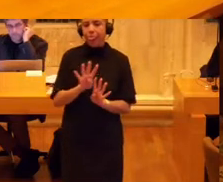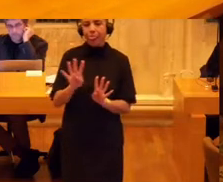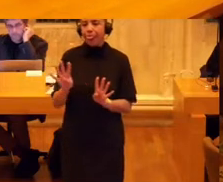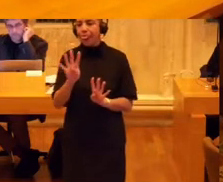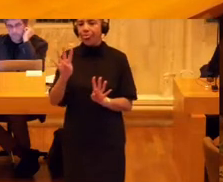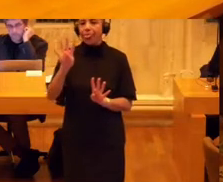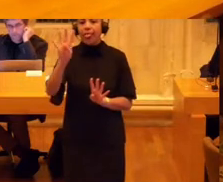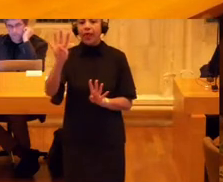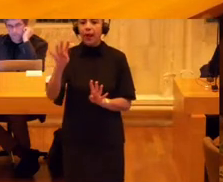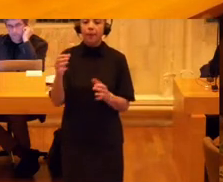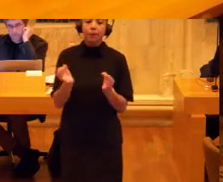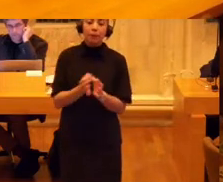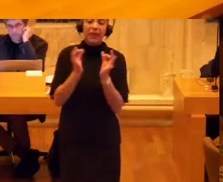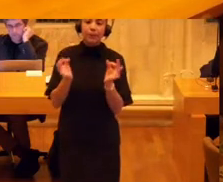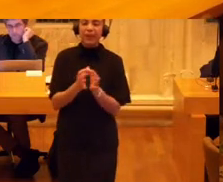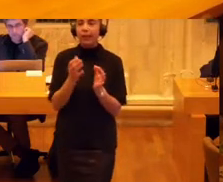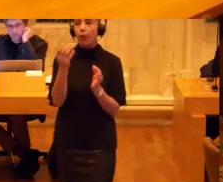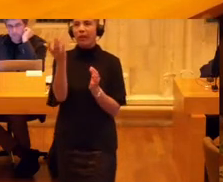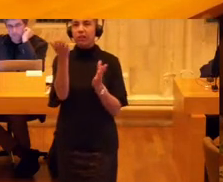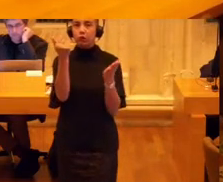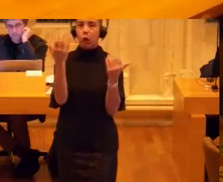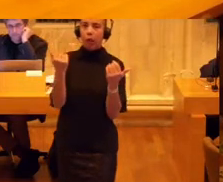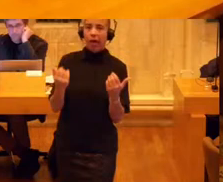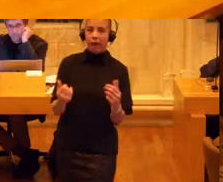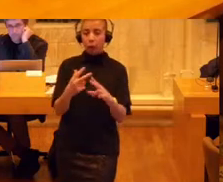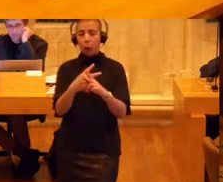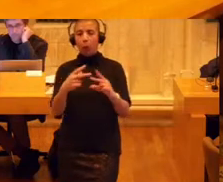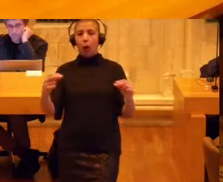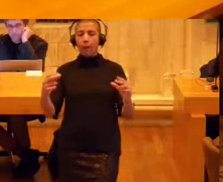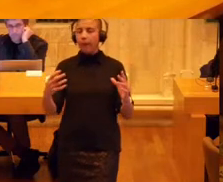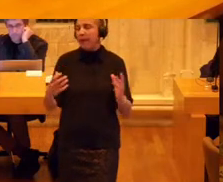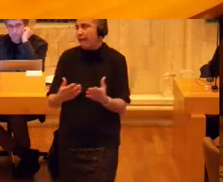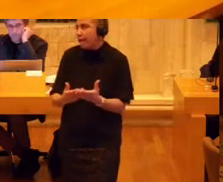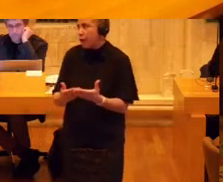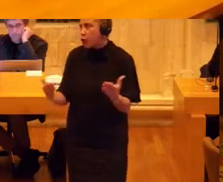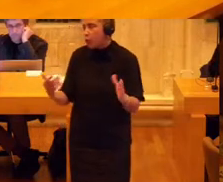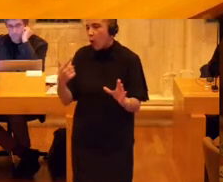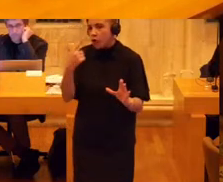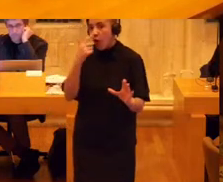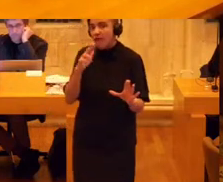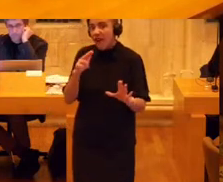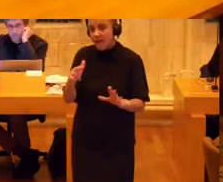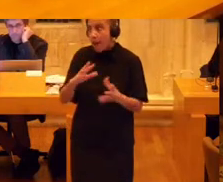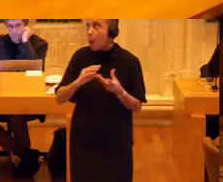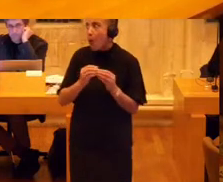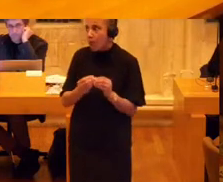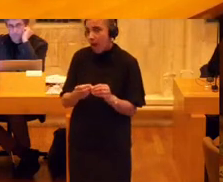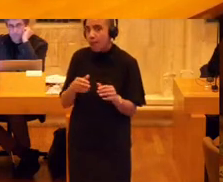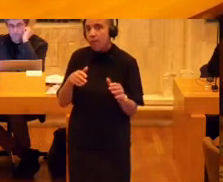des événements qui vont arriver, qui vont drainer énormément de touristes sur Caen. Oui, ça ne nous a pas échappé,